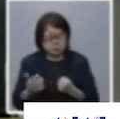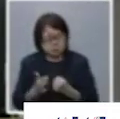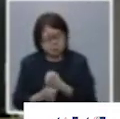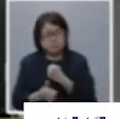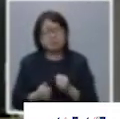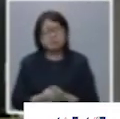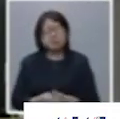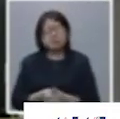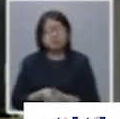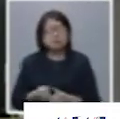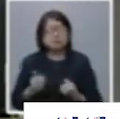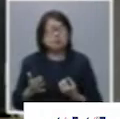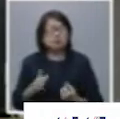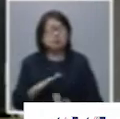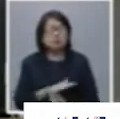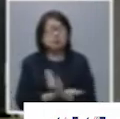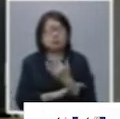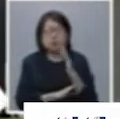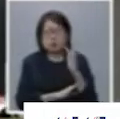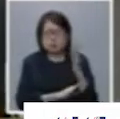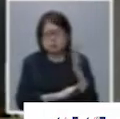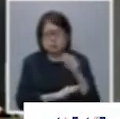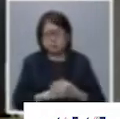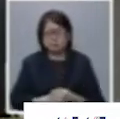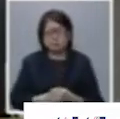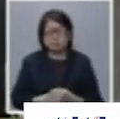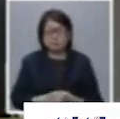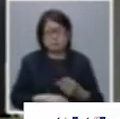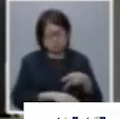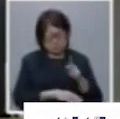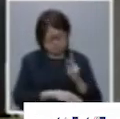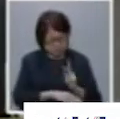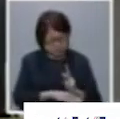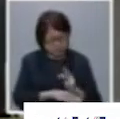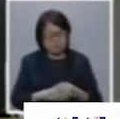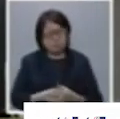าสนี้เพื่อประเทศชาติอย่างแท้จริงท่านประธานที่เคารพครับ